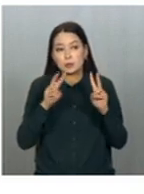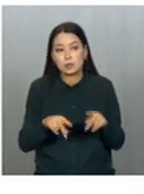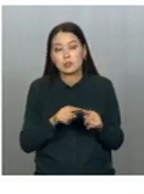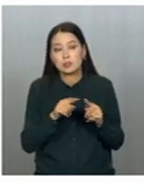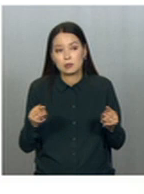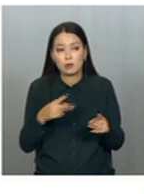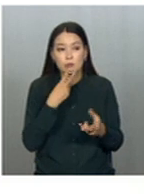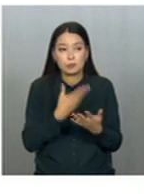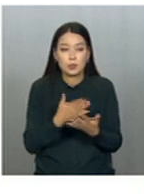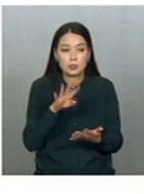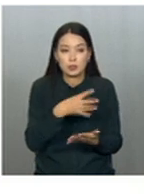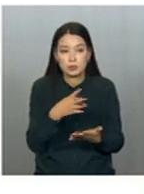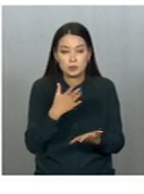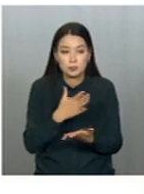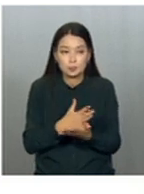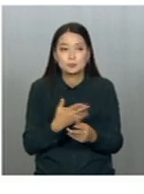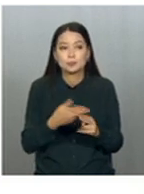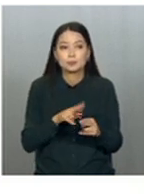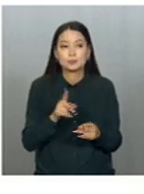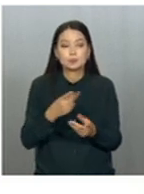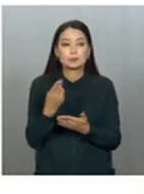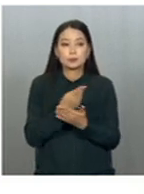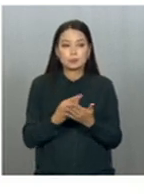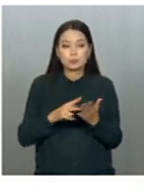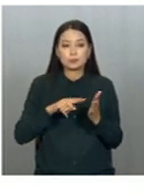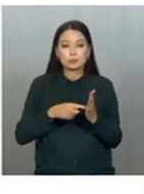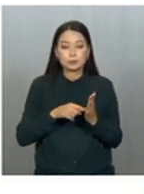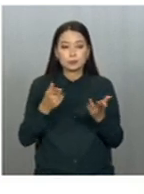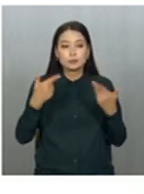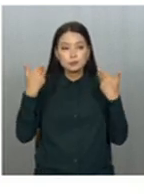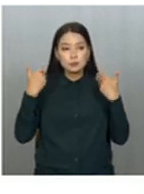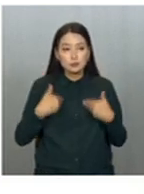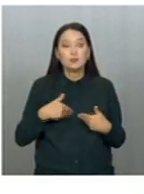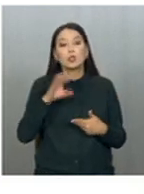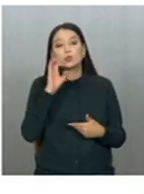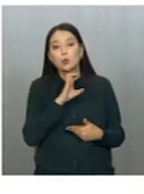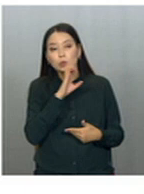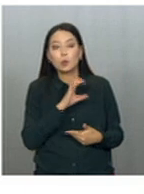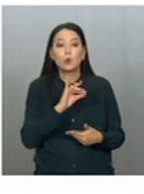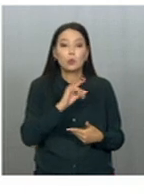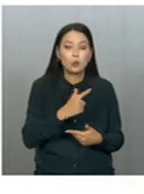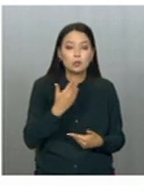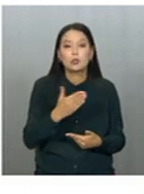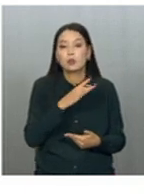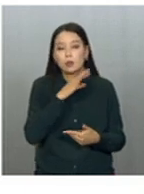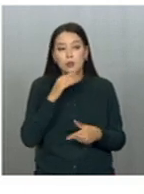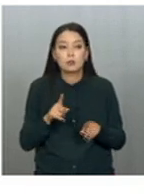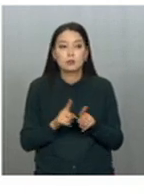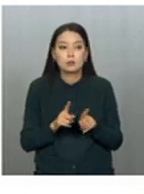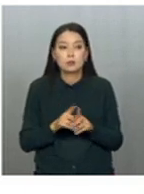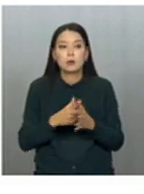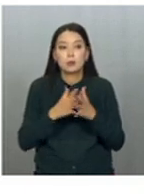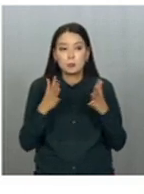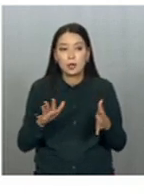көшірмелері қиылысады. Осы қиылысу нүктесі дүниенің солтүстік полюсі тек шарықтау мәндері шеңбер